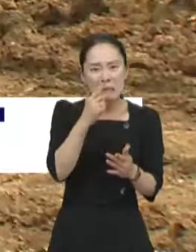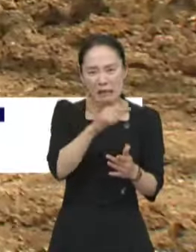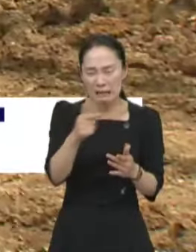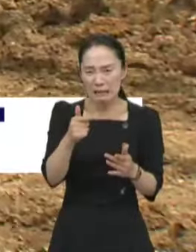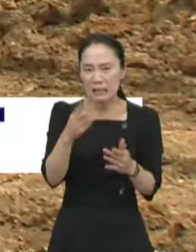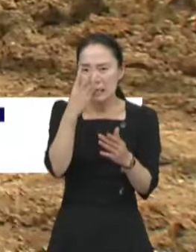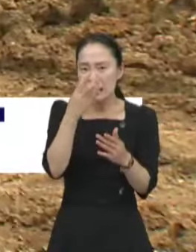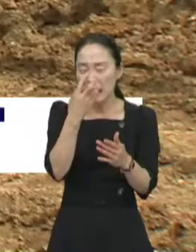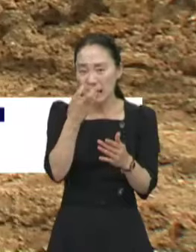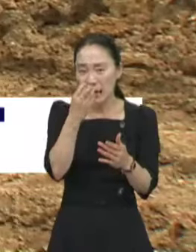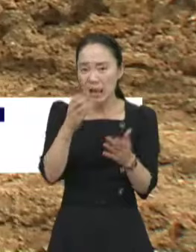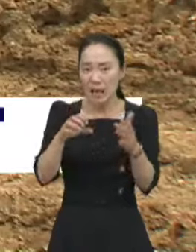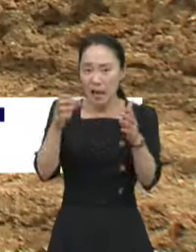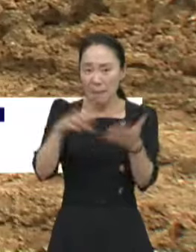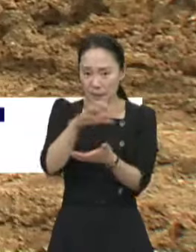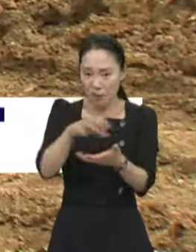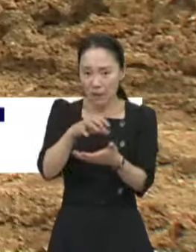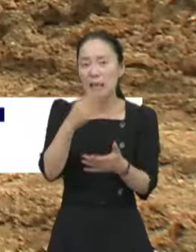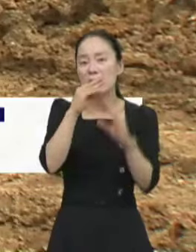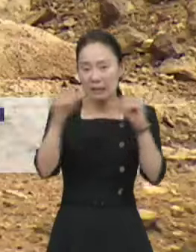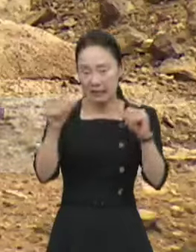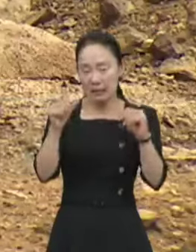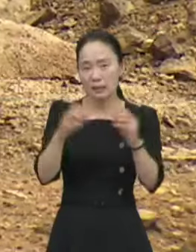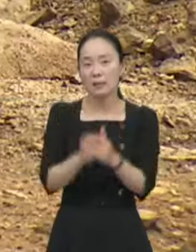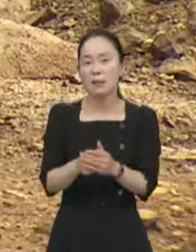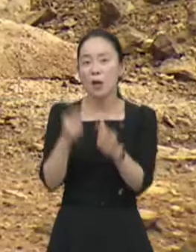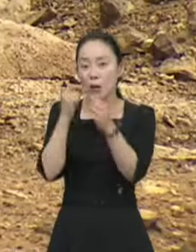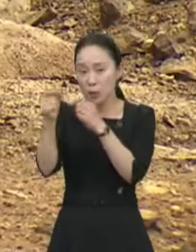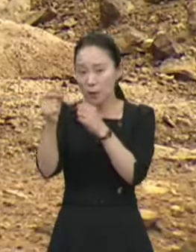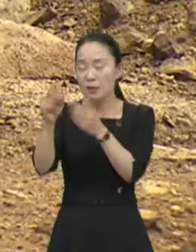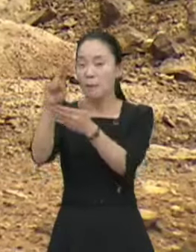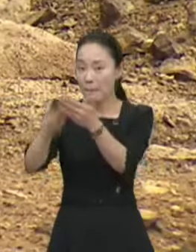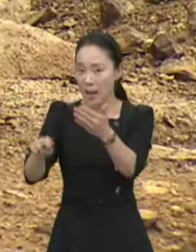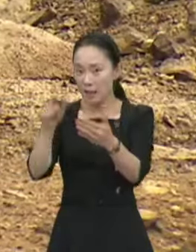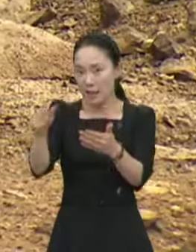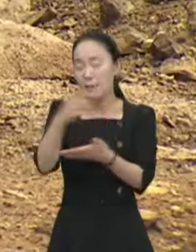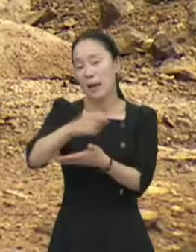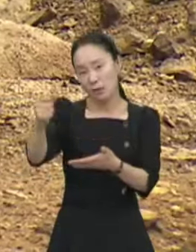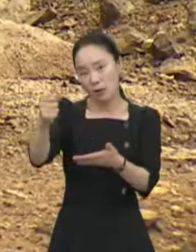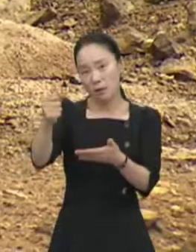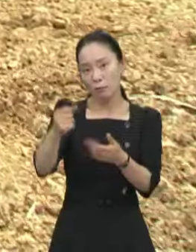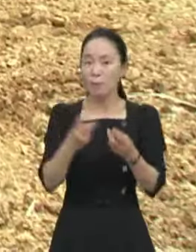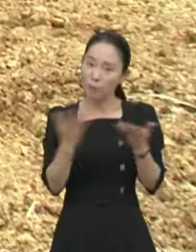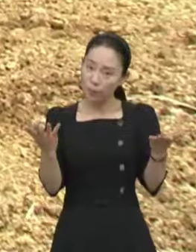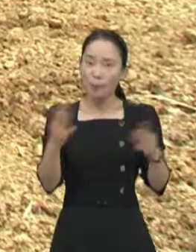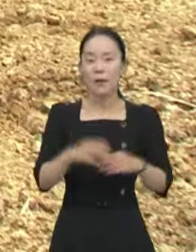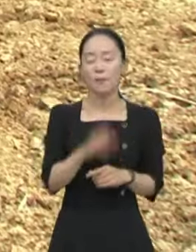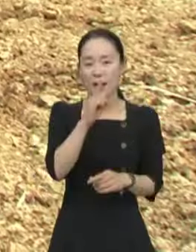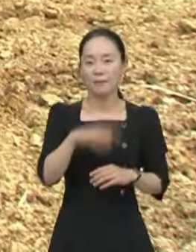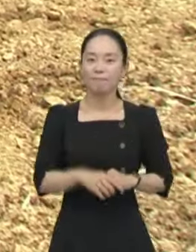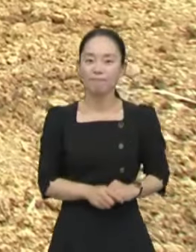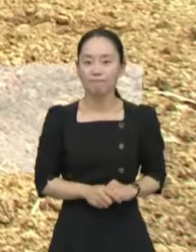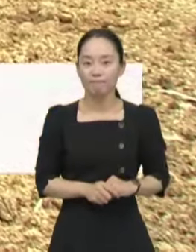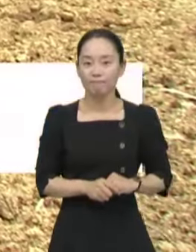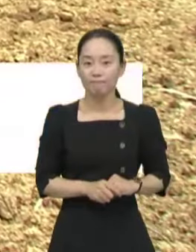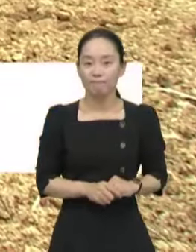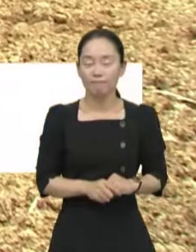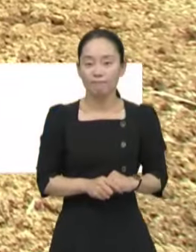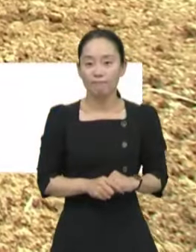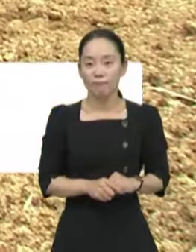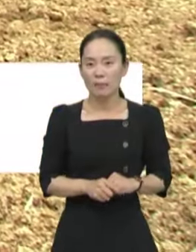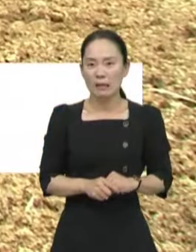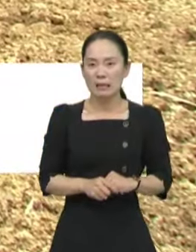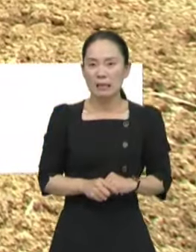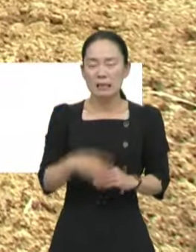섞인 흙이었다며 흙을 속여 판 지인이 치울 때까지 치울 수 없다는 입장입니다. 이건 어째 쓰레기